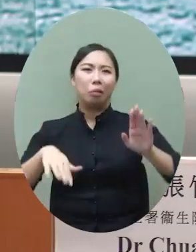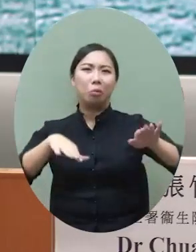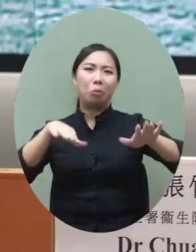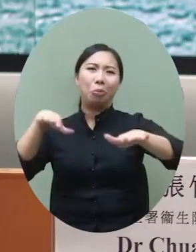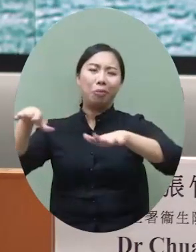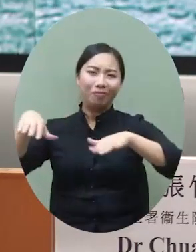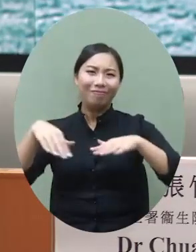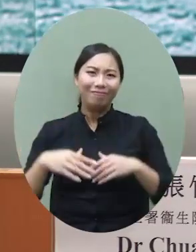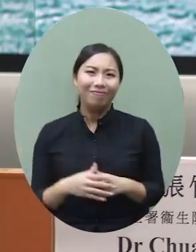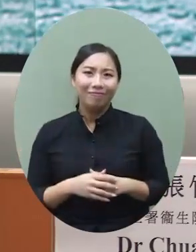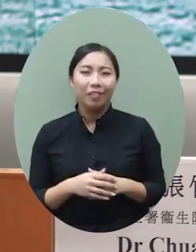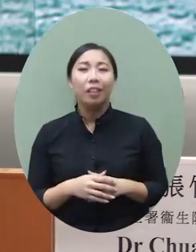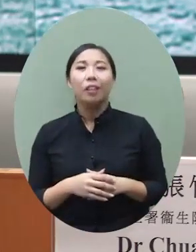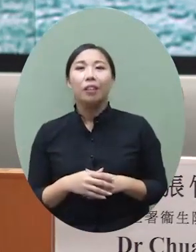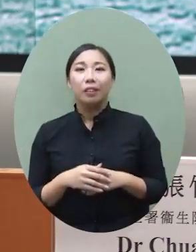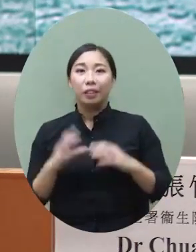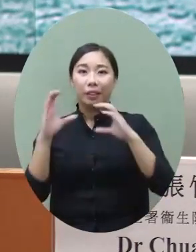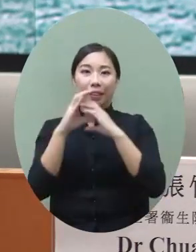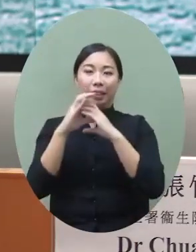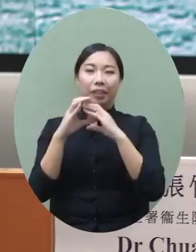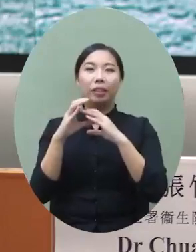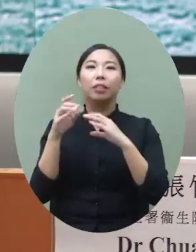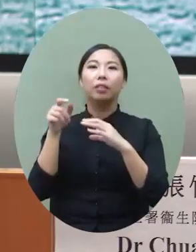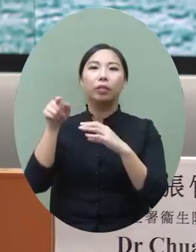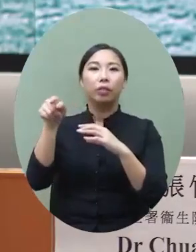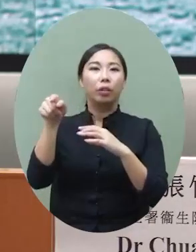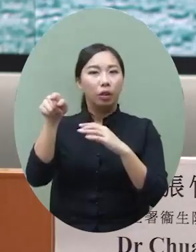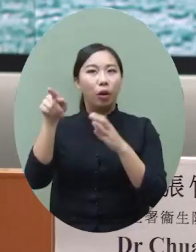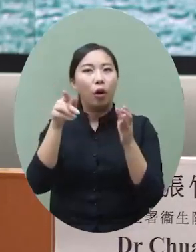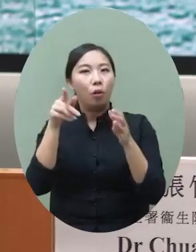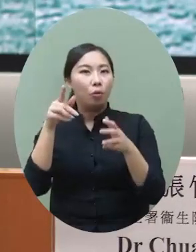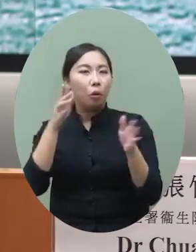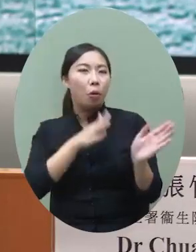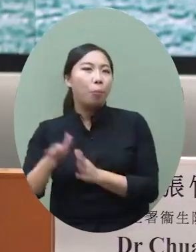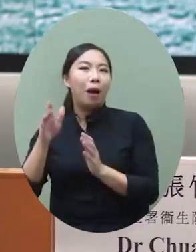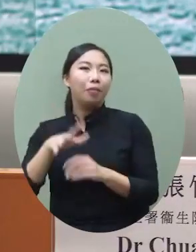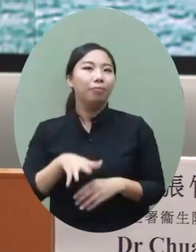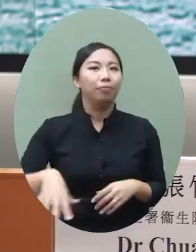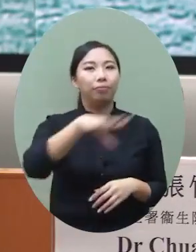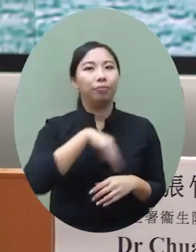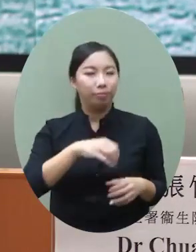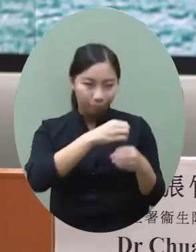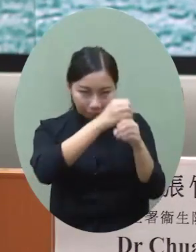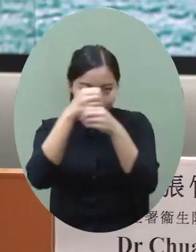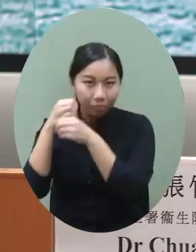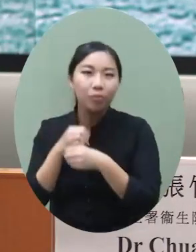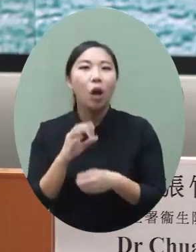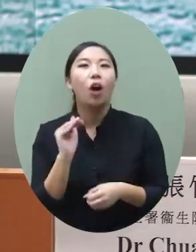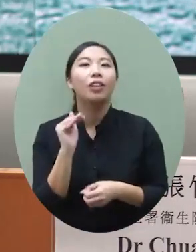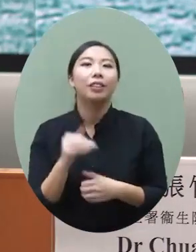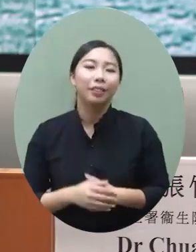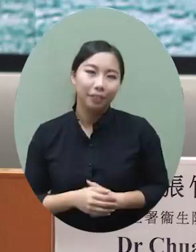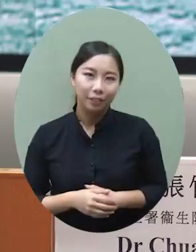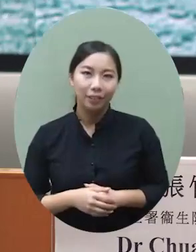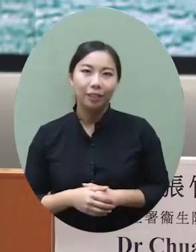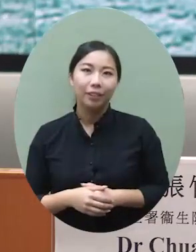係社署嘅話，係可以安排佢哋即係定期做檢測嘅。咁我哋